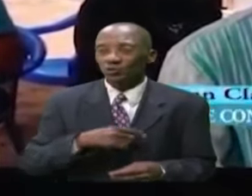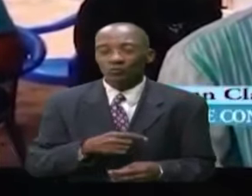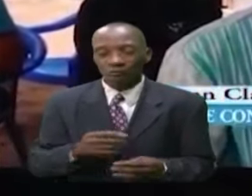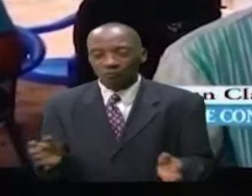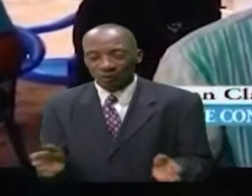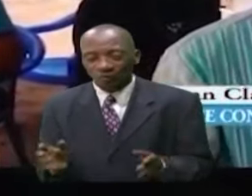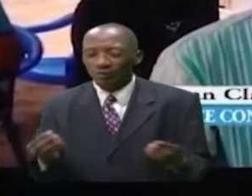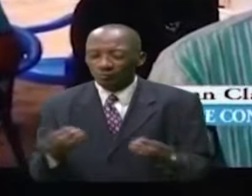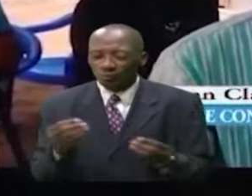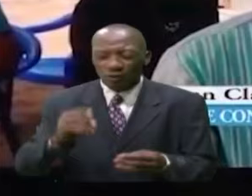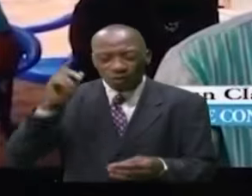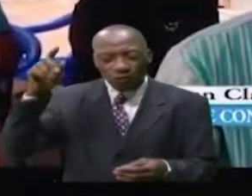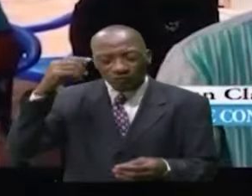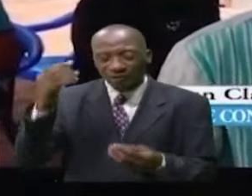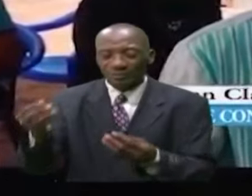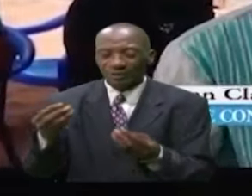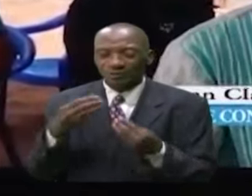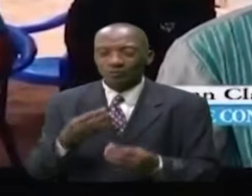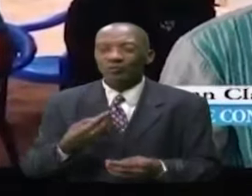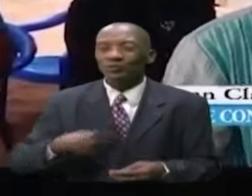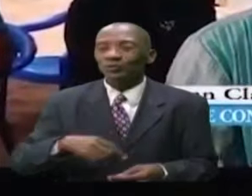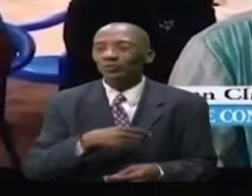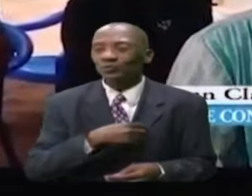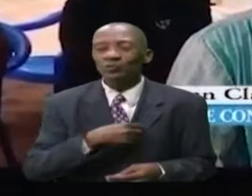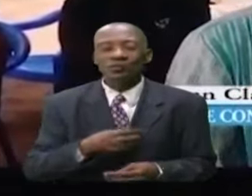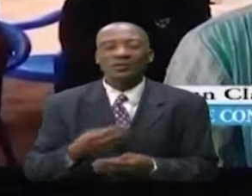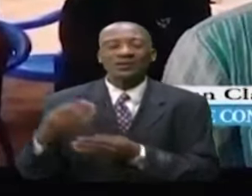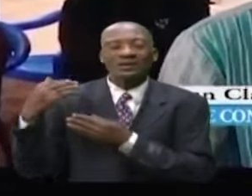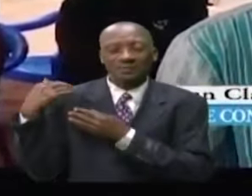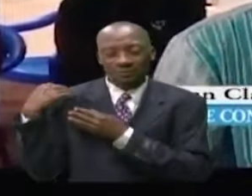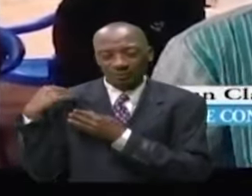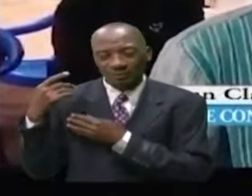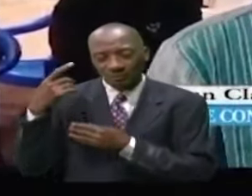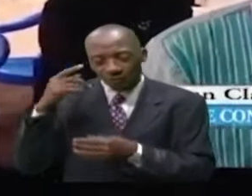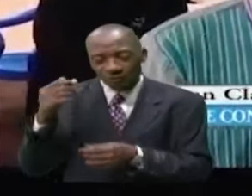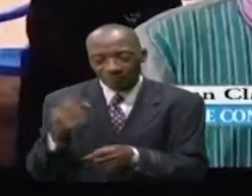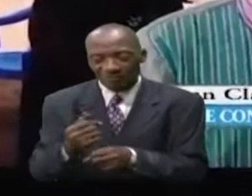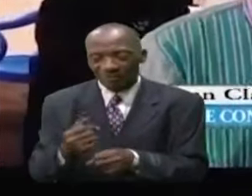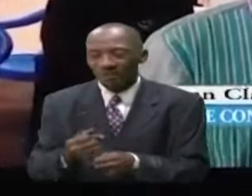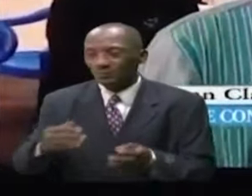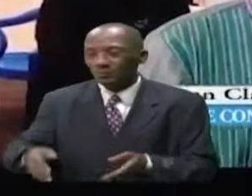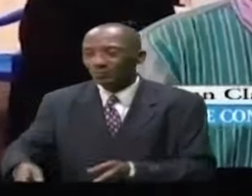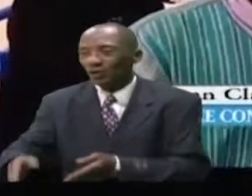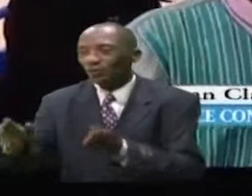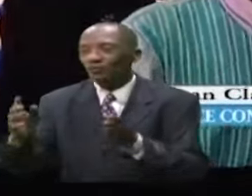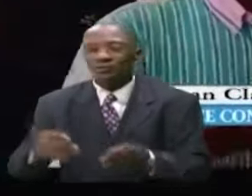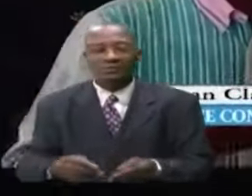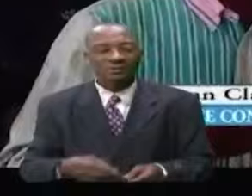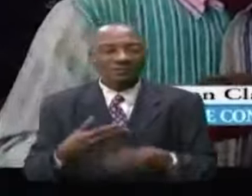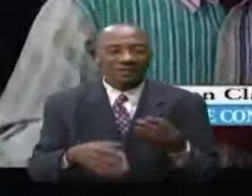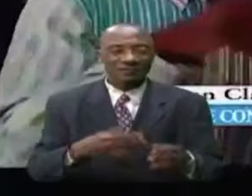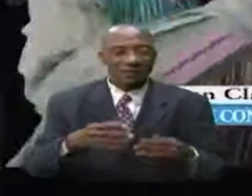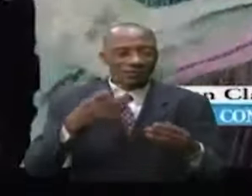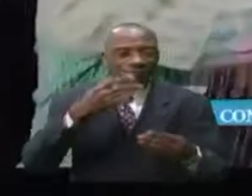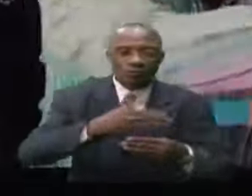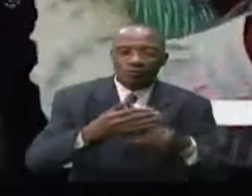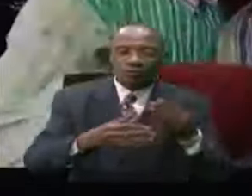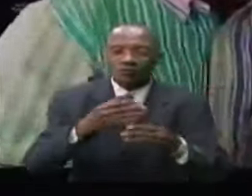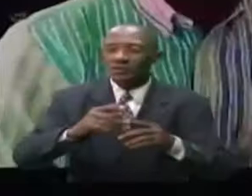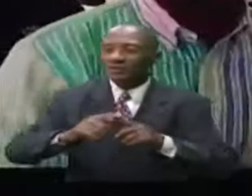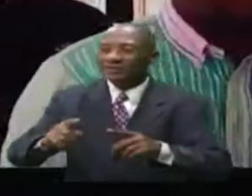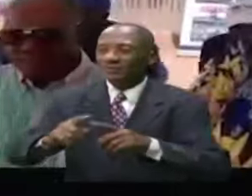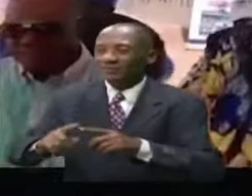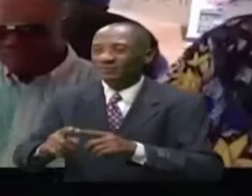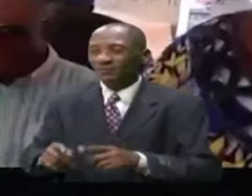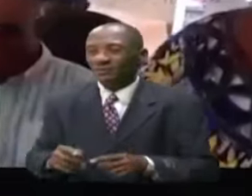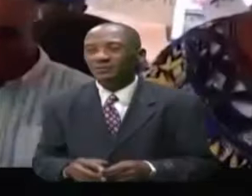en matière des infrastructures. Il ne faudra pas attendre que les études viennent seulement de nous. Vous êtes des